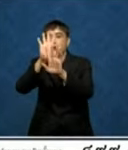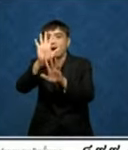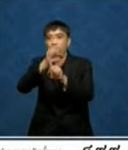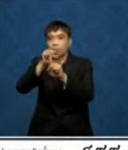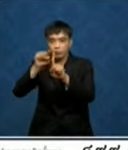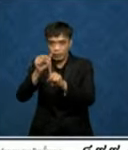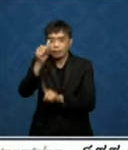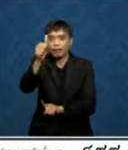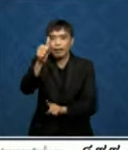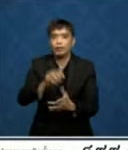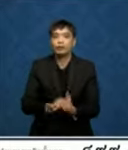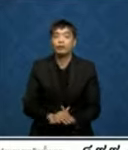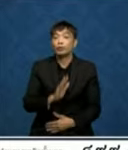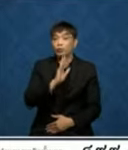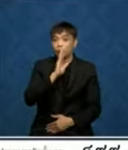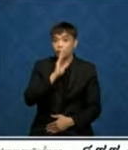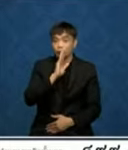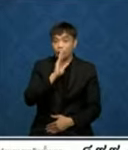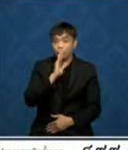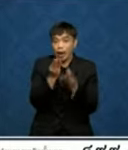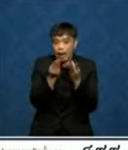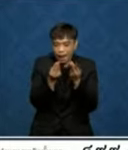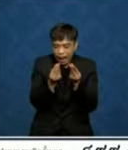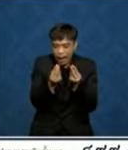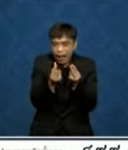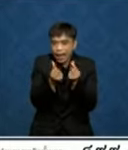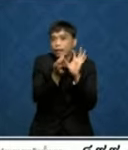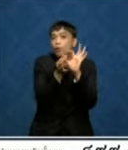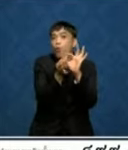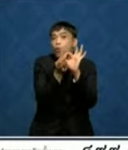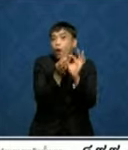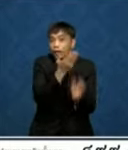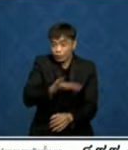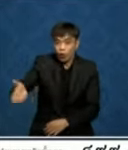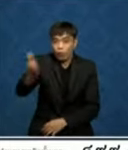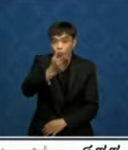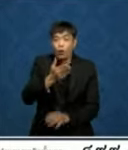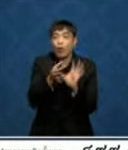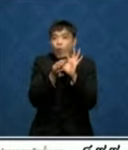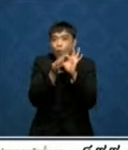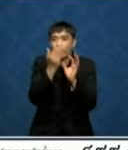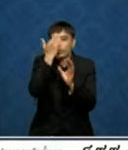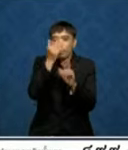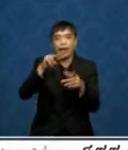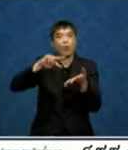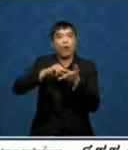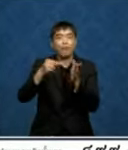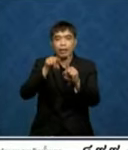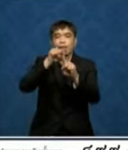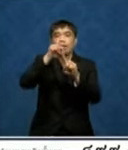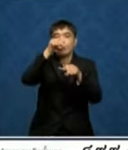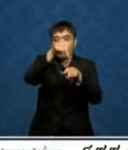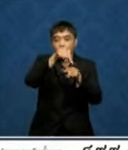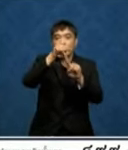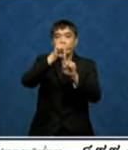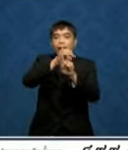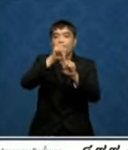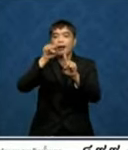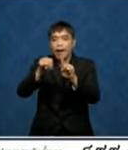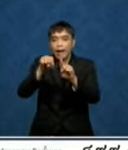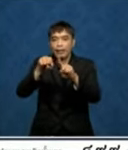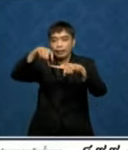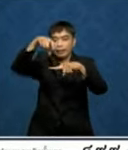ราสามารถทำได้เช่นนั้นตัวเลขที่ทุกคนห่วงเราก็รู้กันดีว่ามันคือตัวหารนะครับตัวการเจริญเติบโตทางเศรษฐกิจเนี่ยเป็นตั